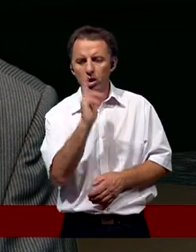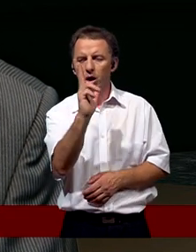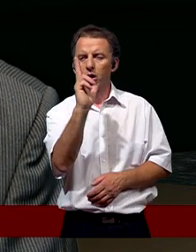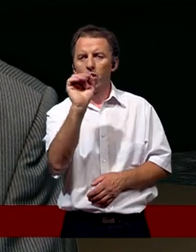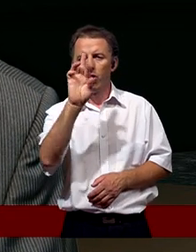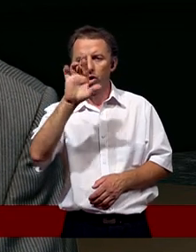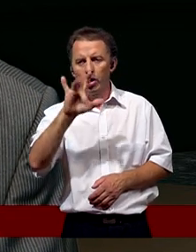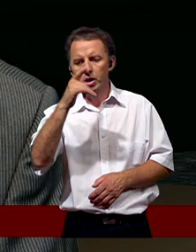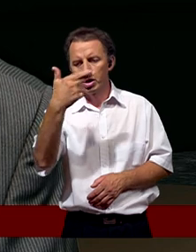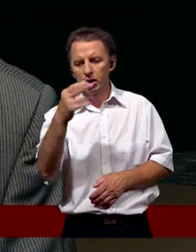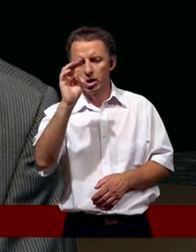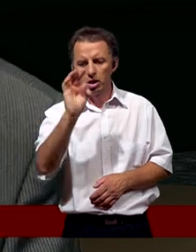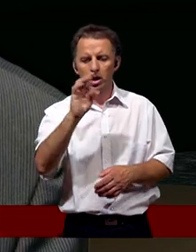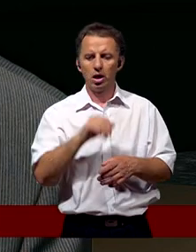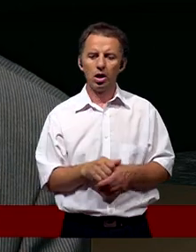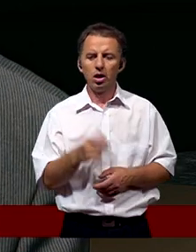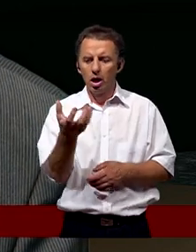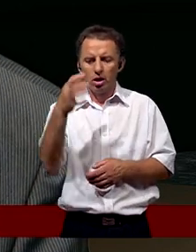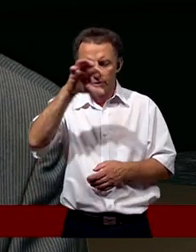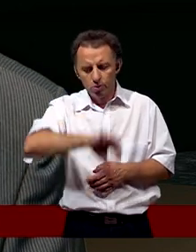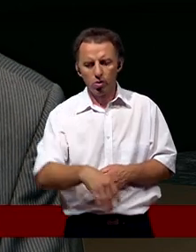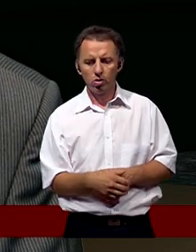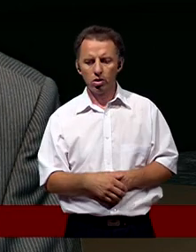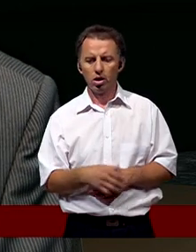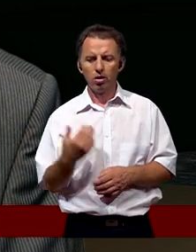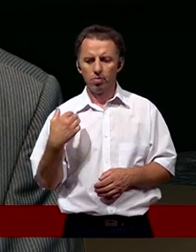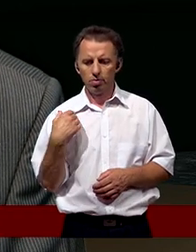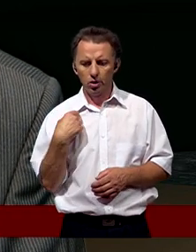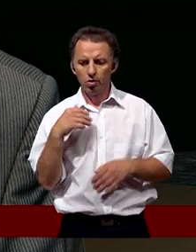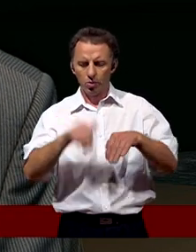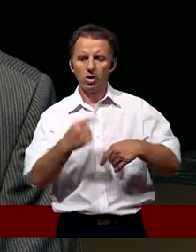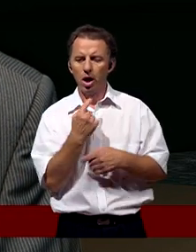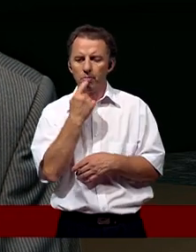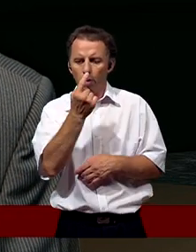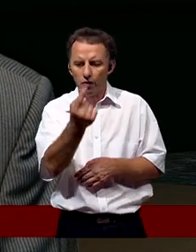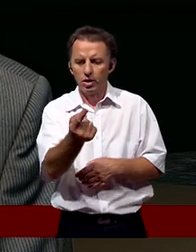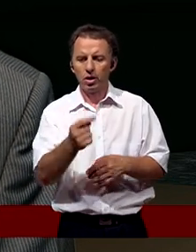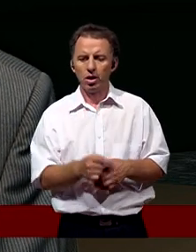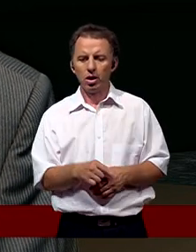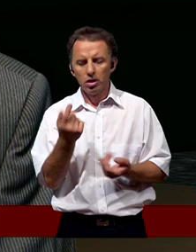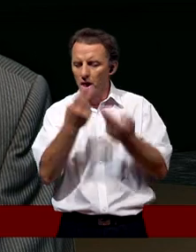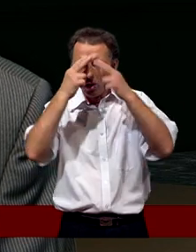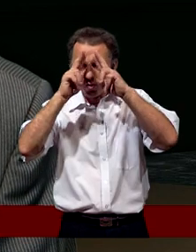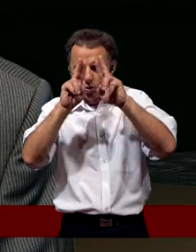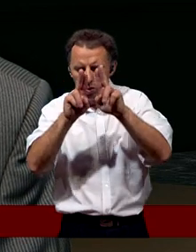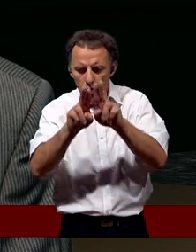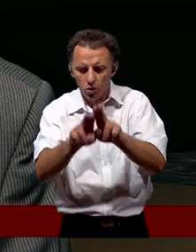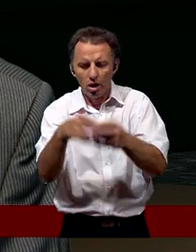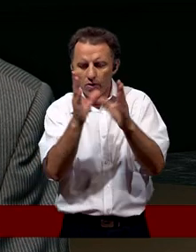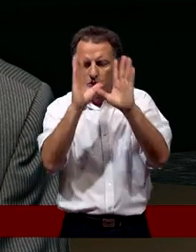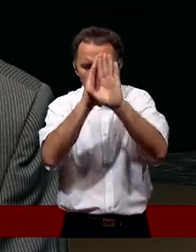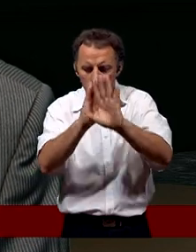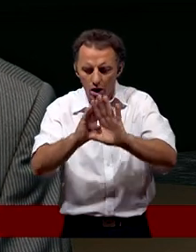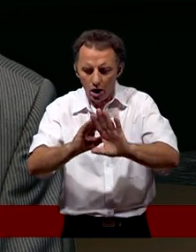Koryncie. Ten zbór, no, można powiedzieć, nawet nie uznawał go,